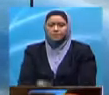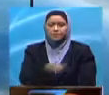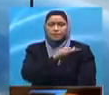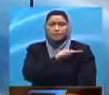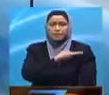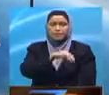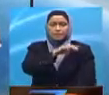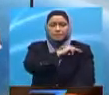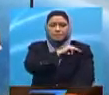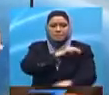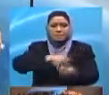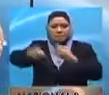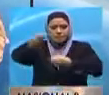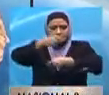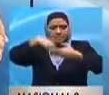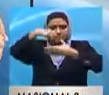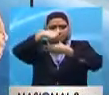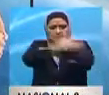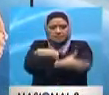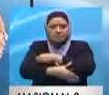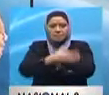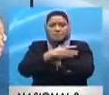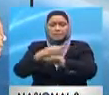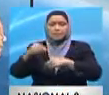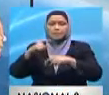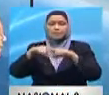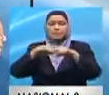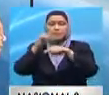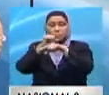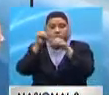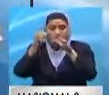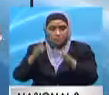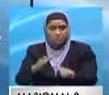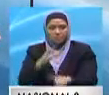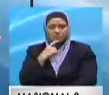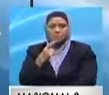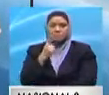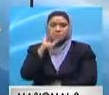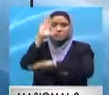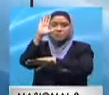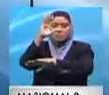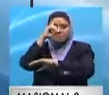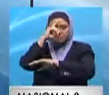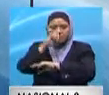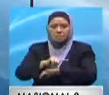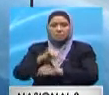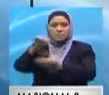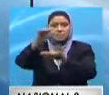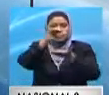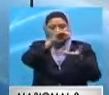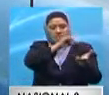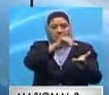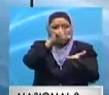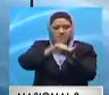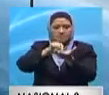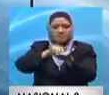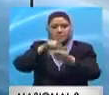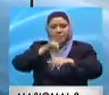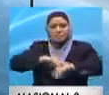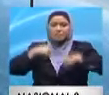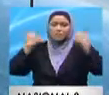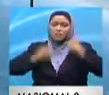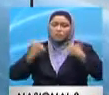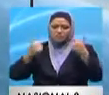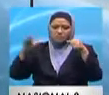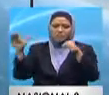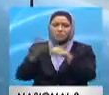Kementerian Perdagangan Dalam Negeri Koperasi dan Kepenggunaan KPDNKK memberi jaminan bahawa bekalan ayam untuk Aidilfitri adalah mencukupi